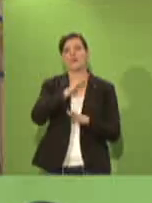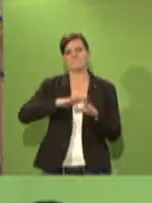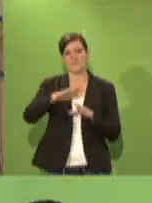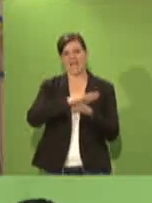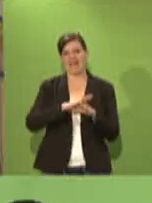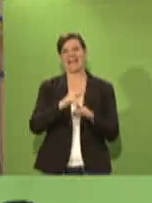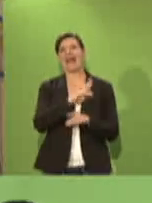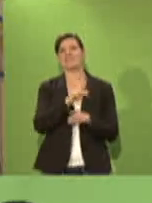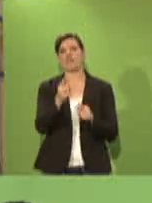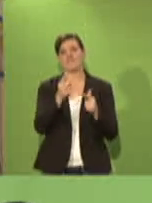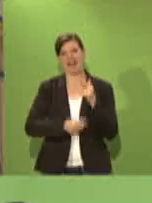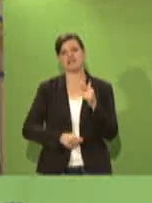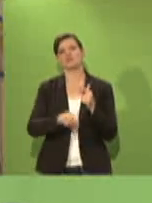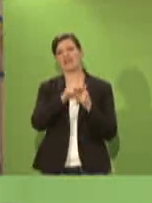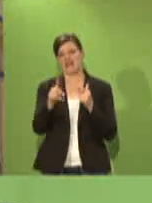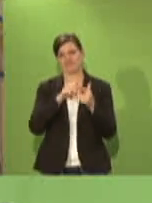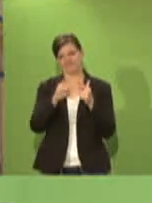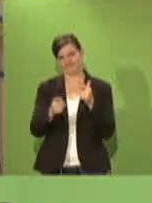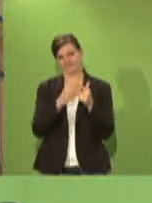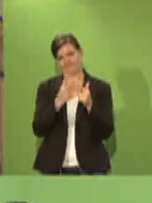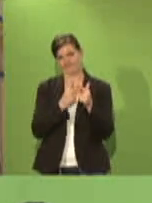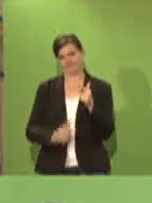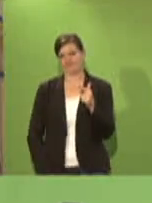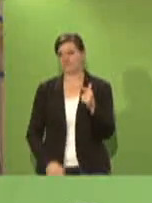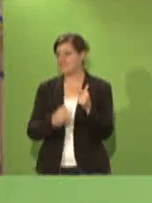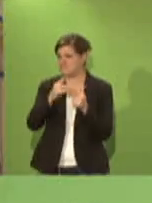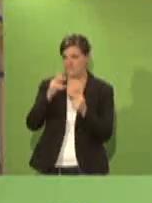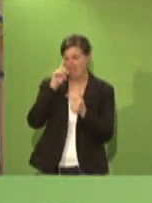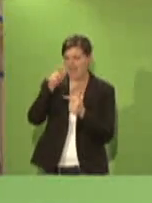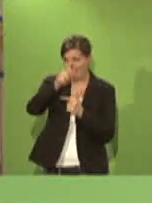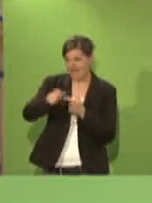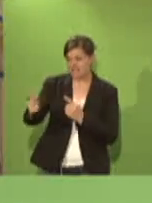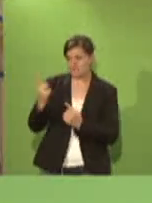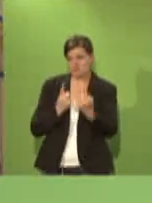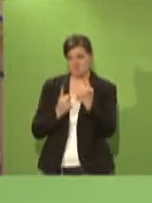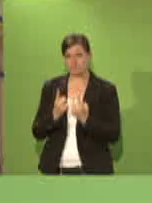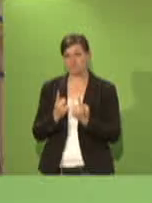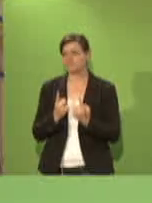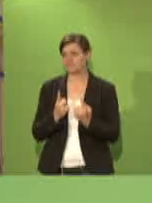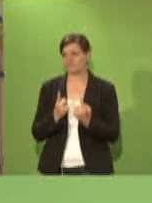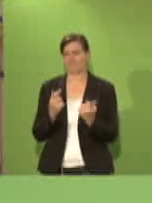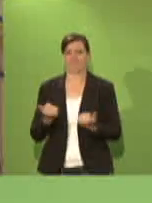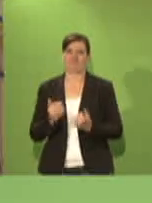Rade vorm Wald, mit jeweils jetzt auch Grünen im Rat. Da kommt auch, genau.